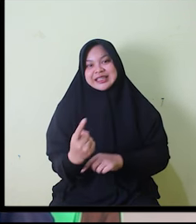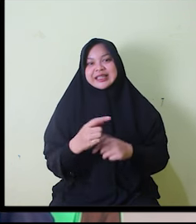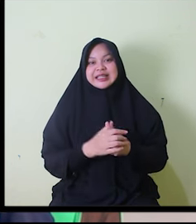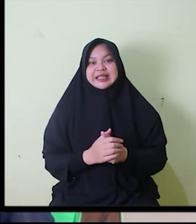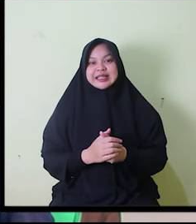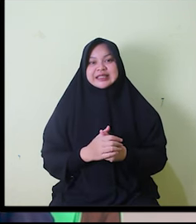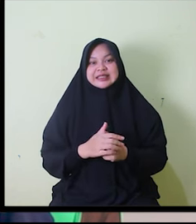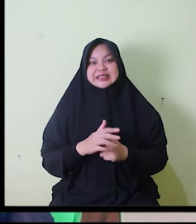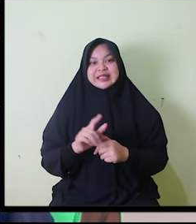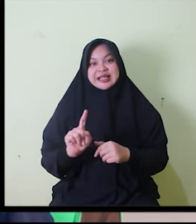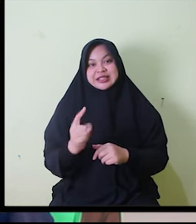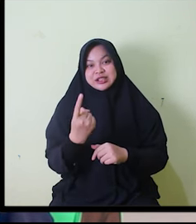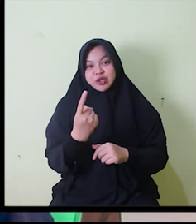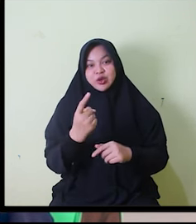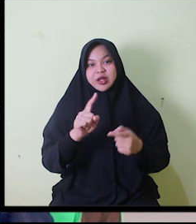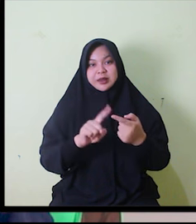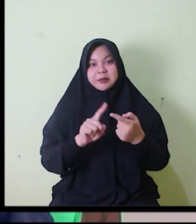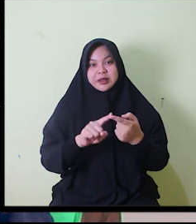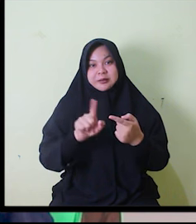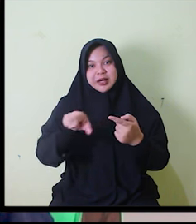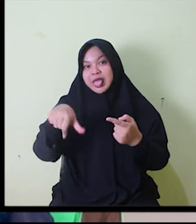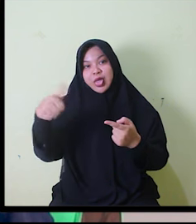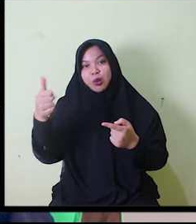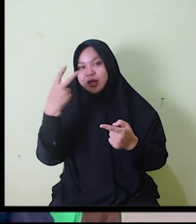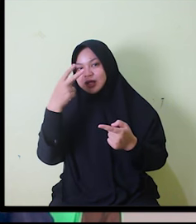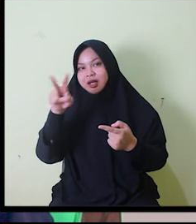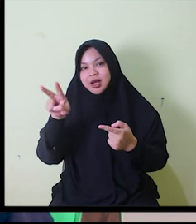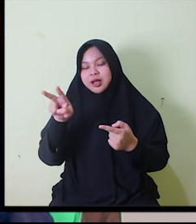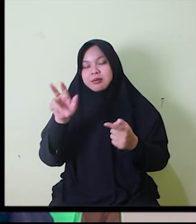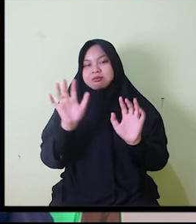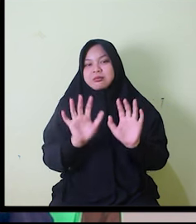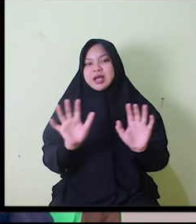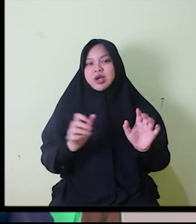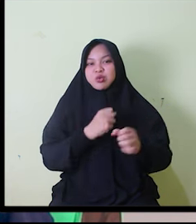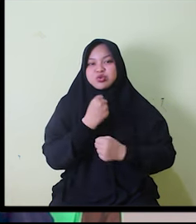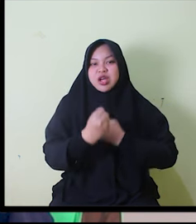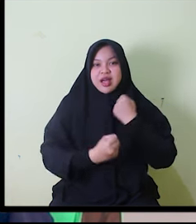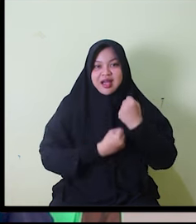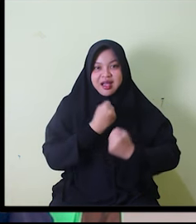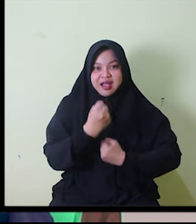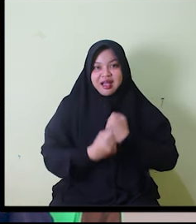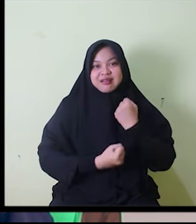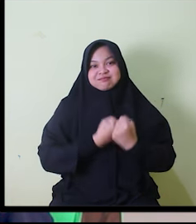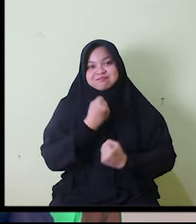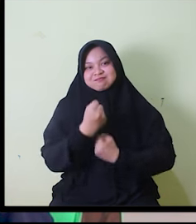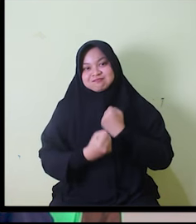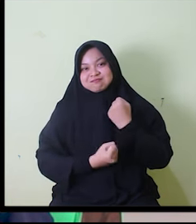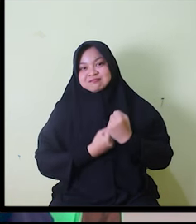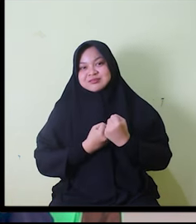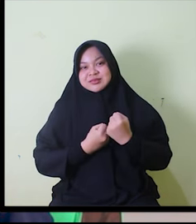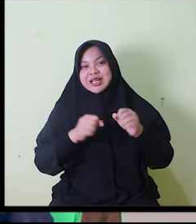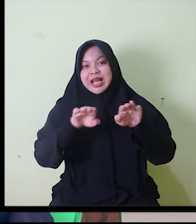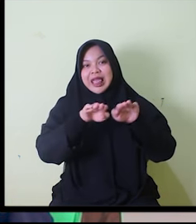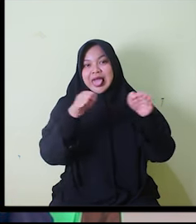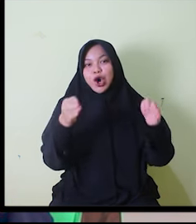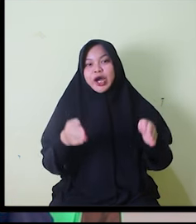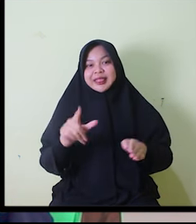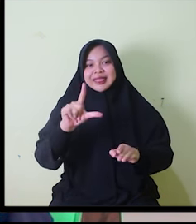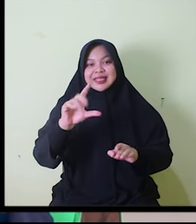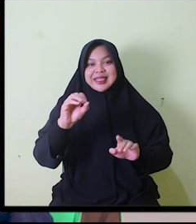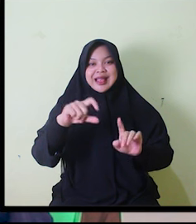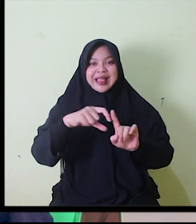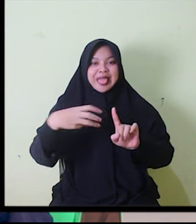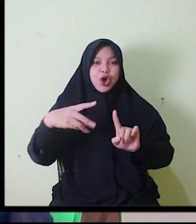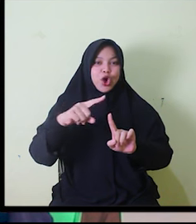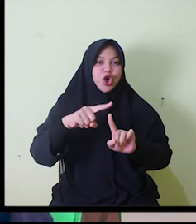lihat di luar sana ya Ee banyak ya usaha-usaha yang bisa dilakukan bahkan lokate ini sebenarnya tidak tidak B tidak